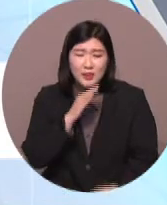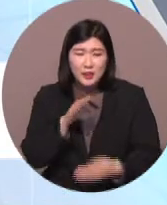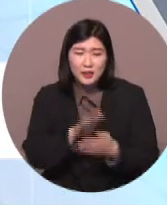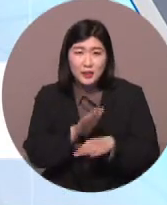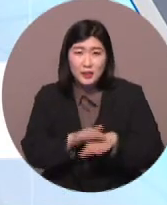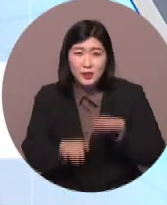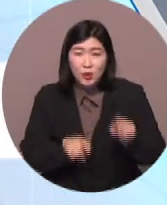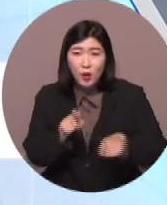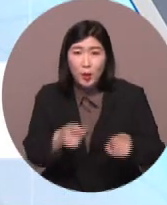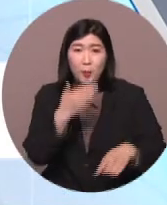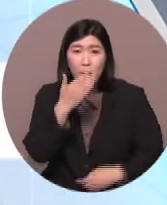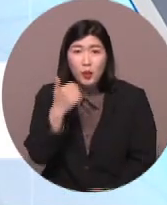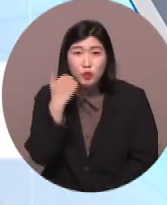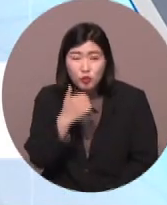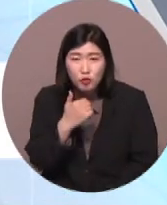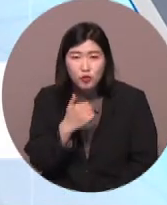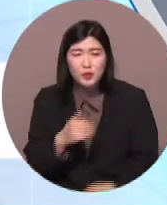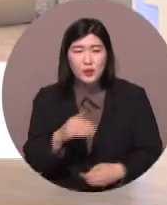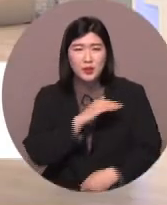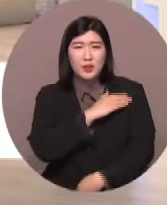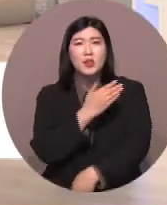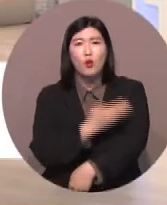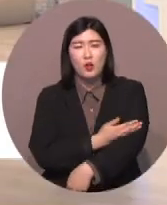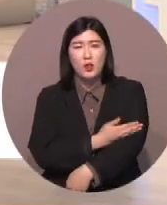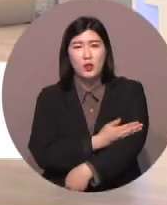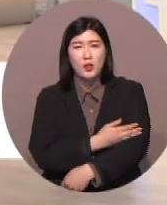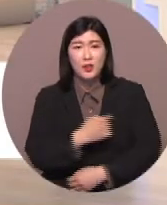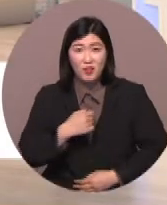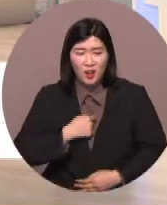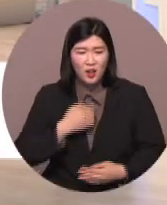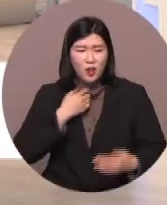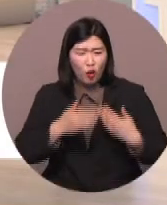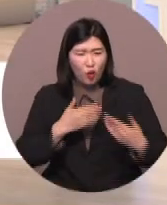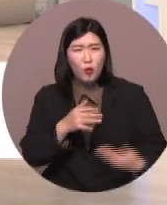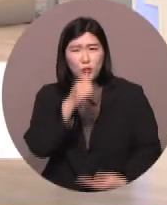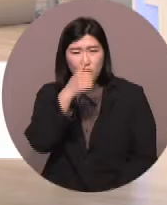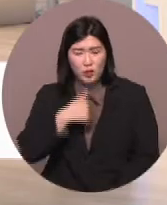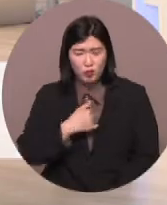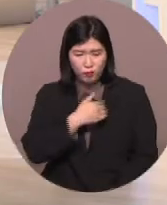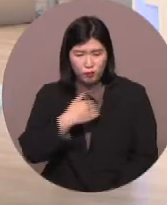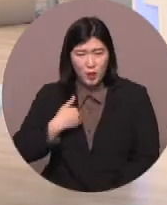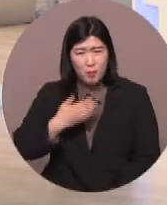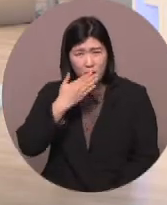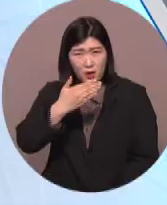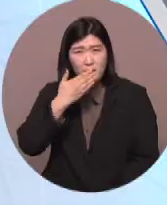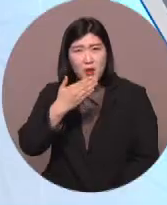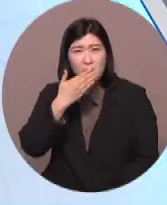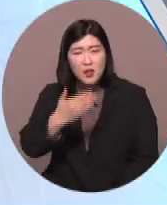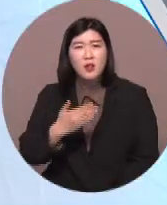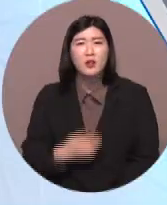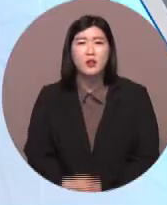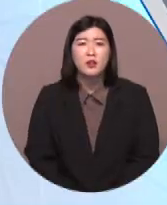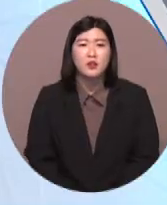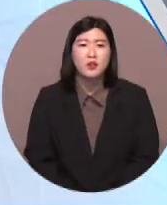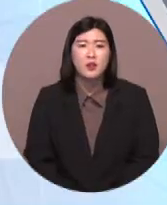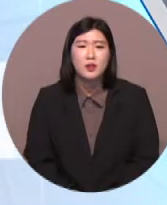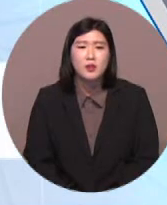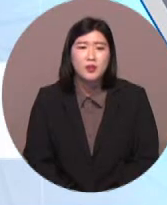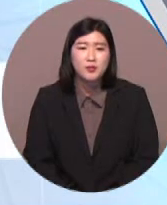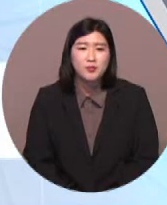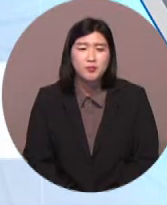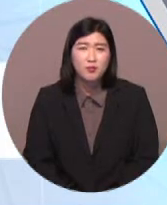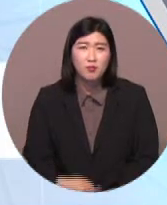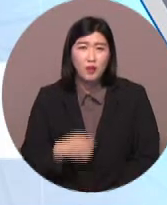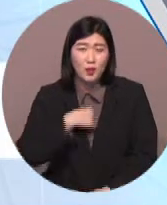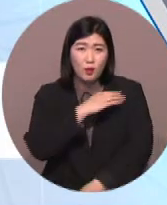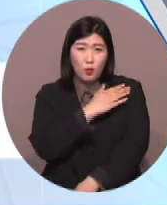건 리더의 용기와 실력이라면서 자신만의 차별화된 장점을 부각시켰습니다. 지도자의